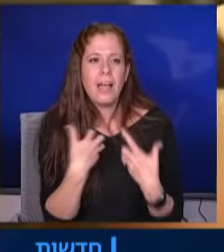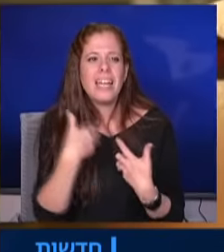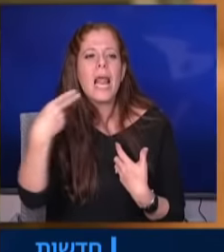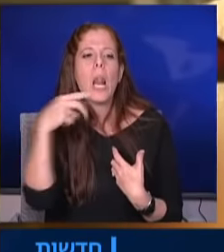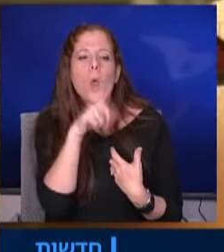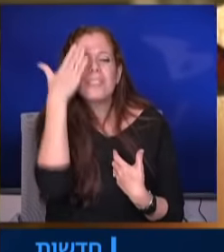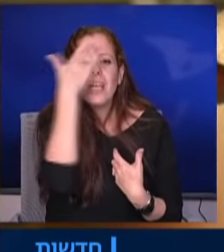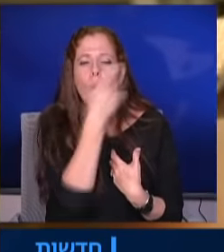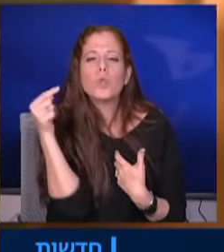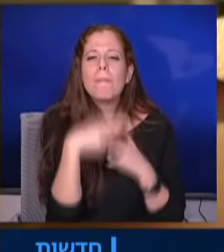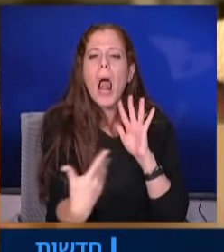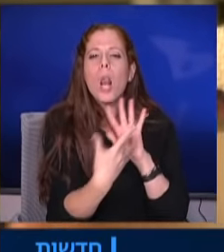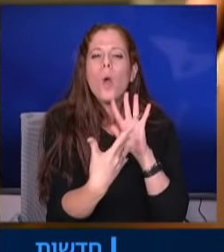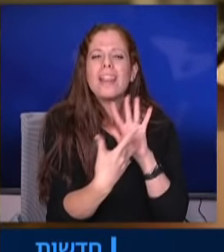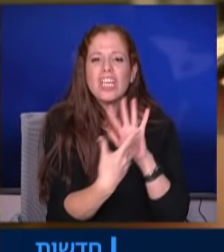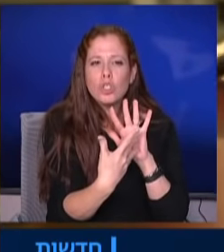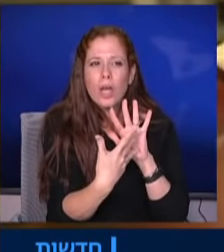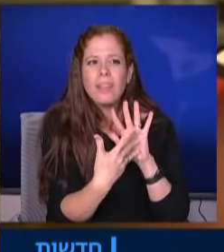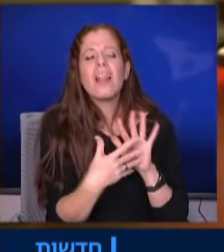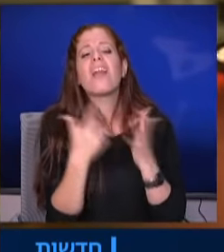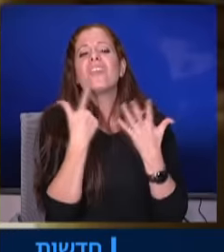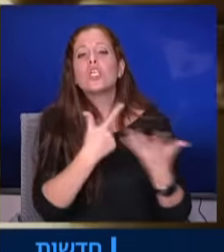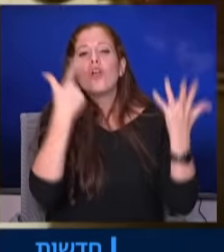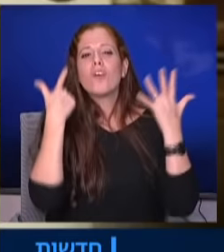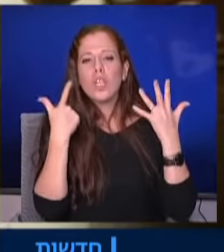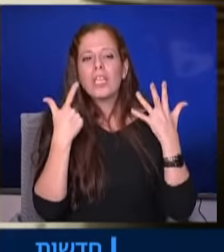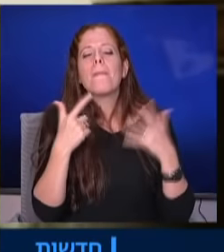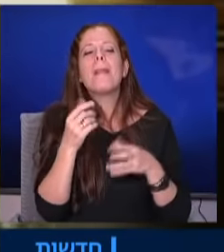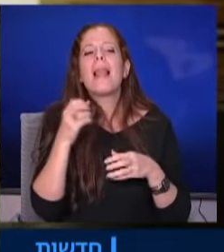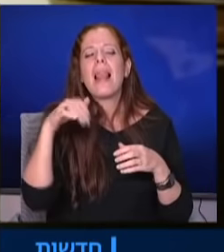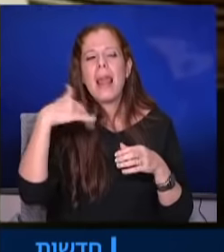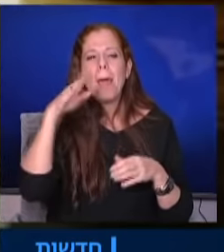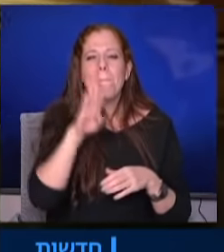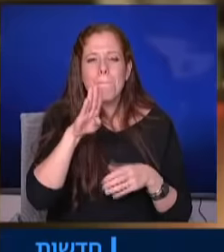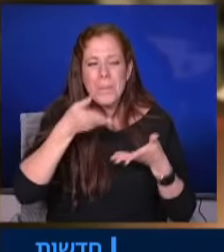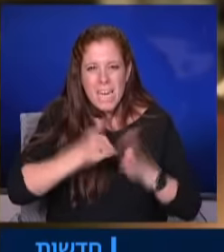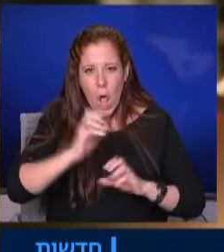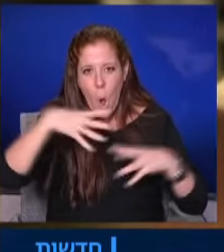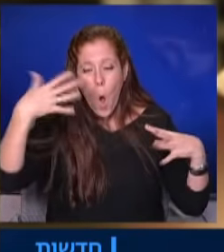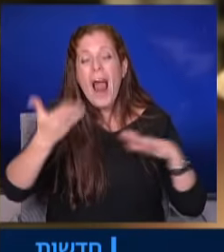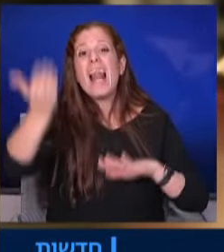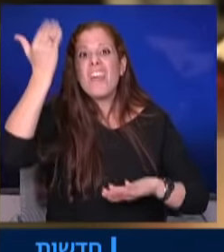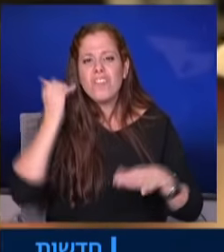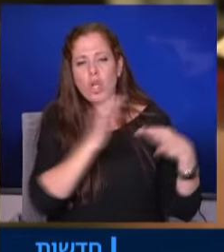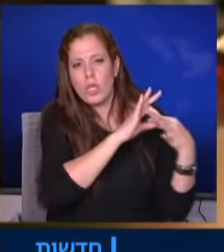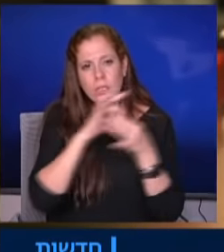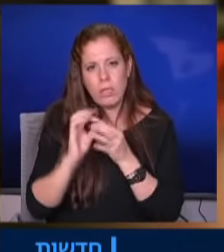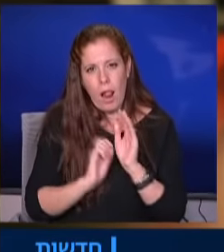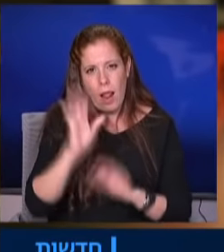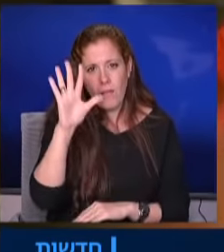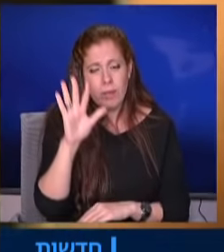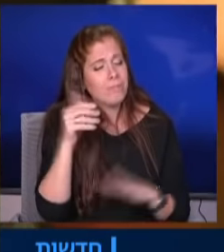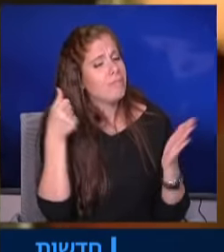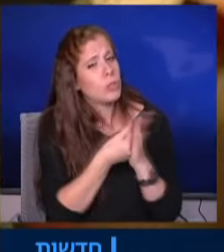כשבאה לאודישן לפיילוט של בני אור לפני 7 שנים, הרבה לפני שהסדרה עלתה לאוויר. בסופו של דבר את התפקיד היא לא